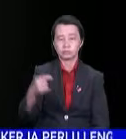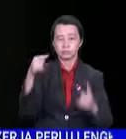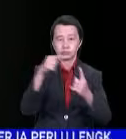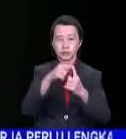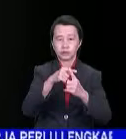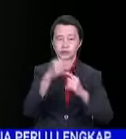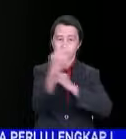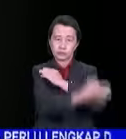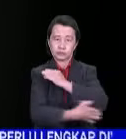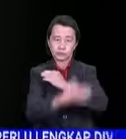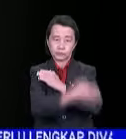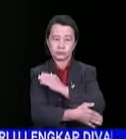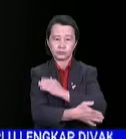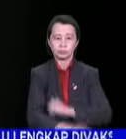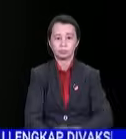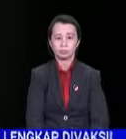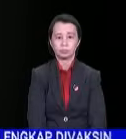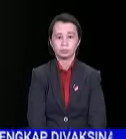negara